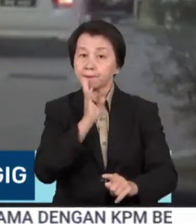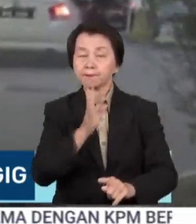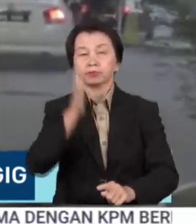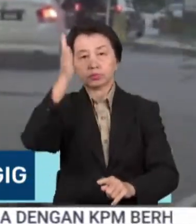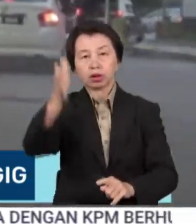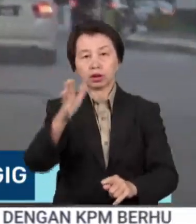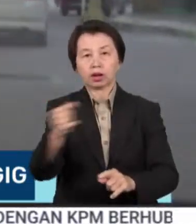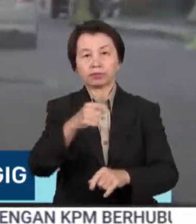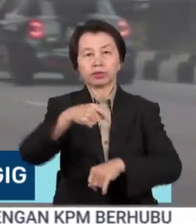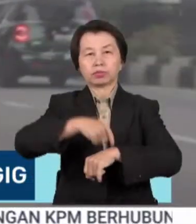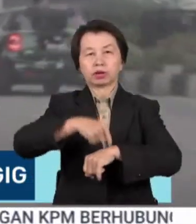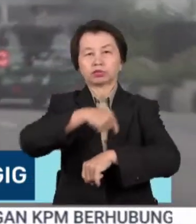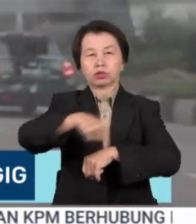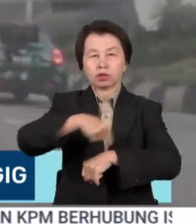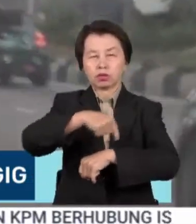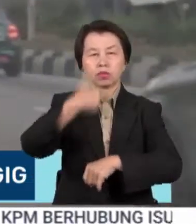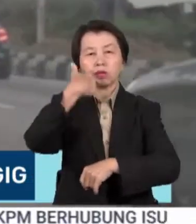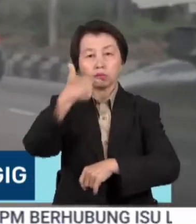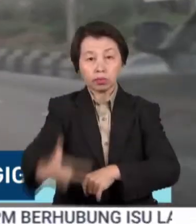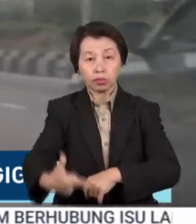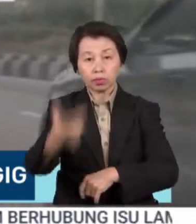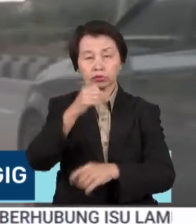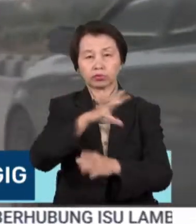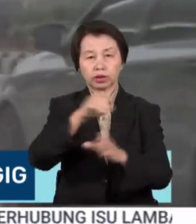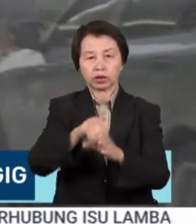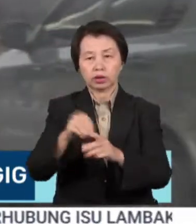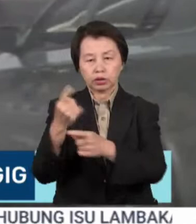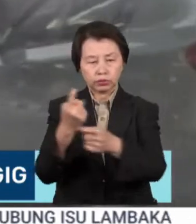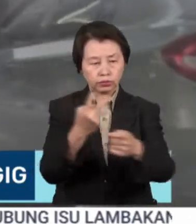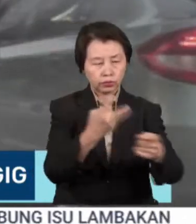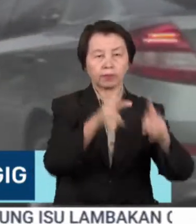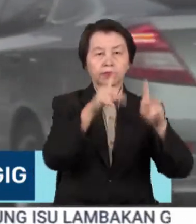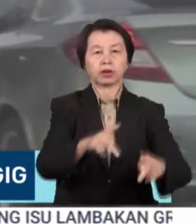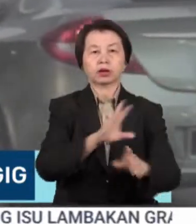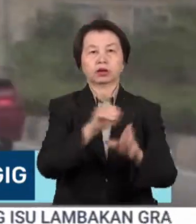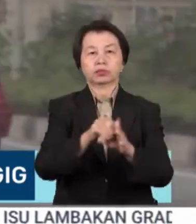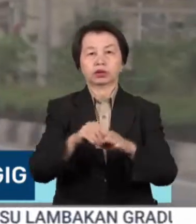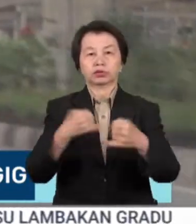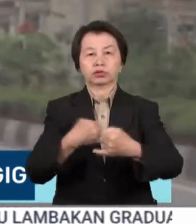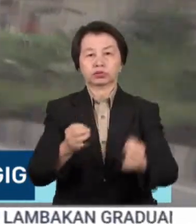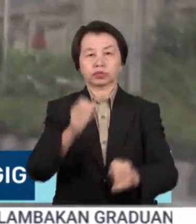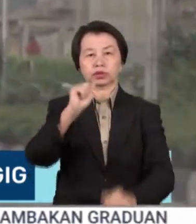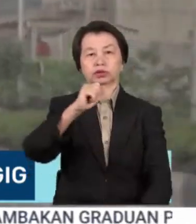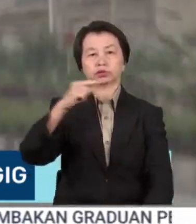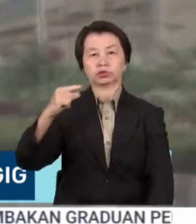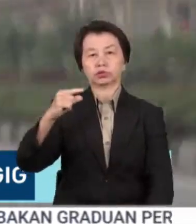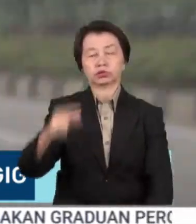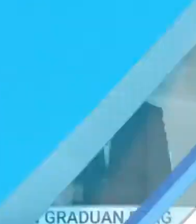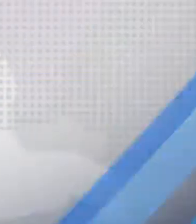akan mengambil masa agak panjang kerana melibatkan beberapa pihak termasuk Jabatan Peguam Negara.